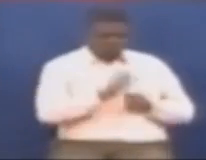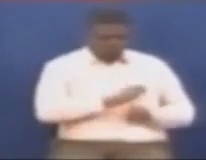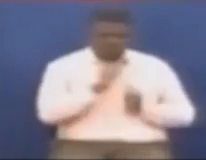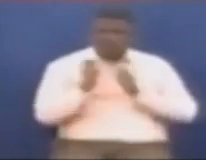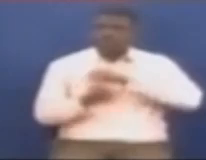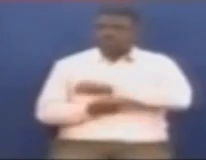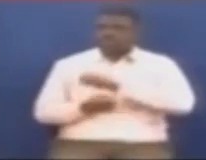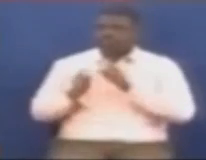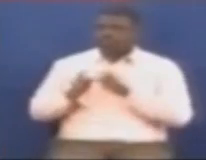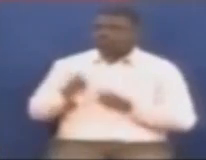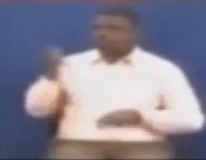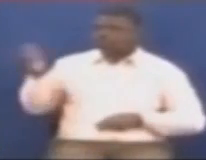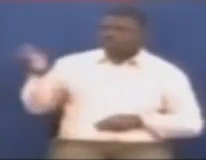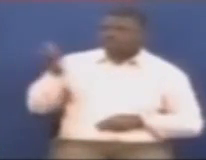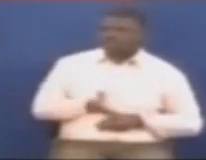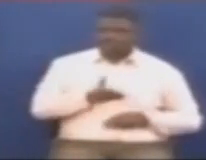Spika,